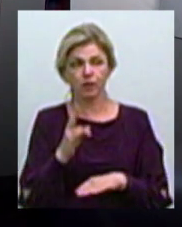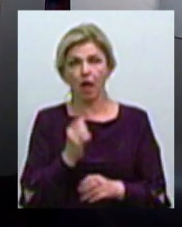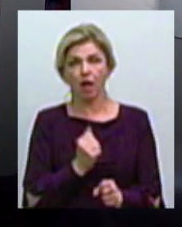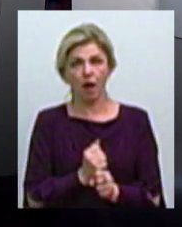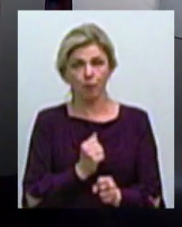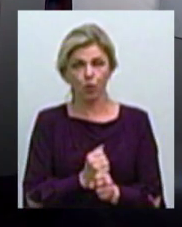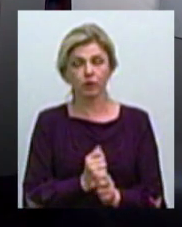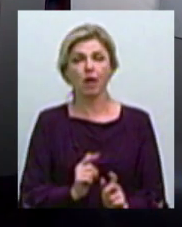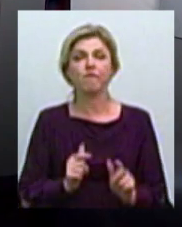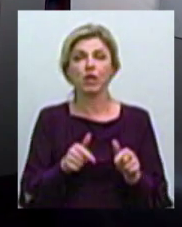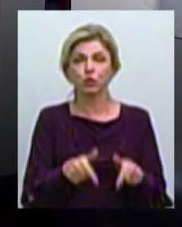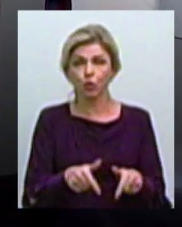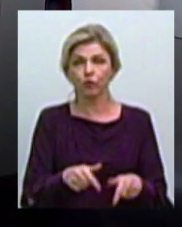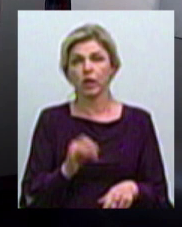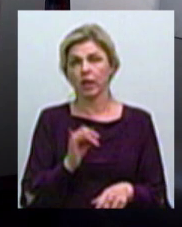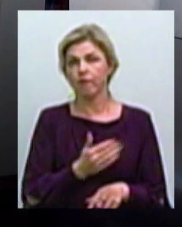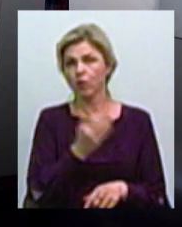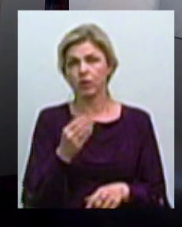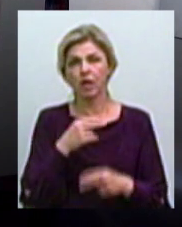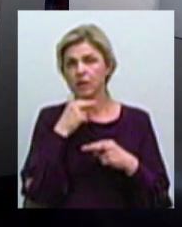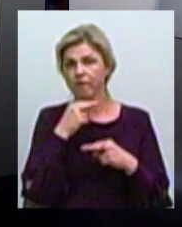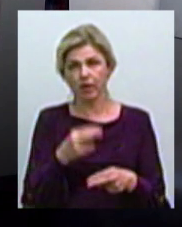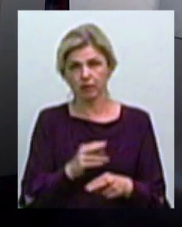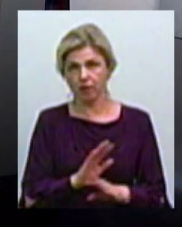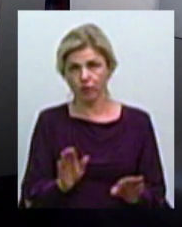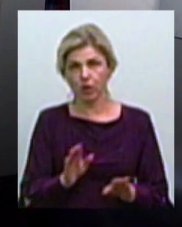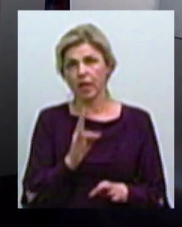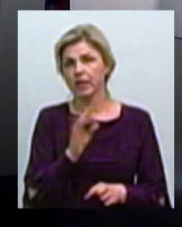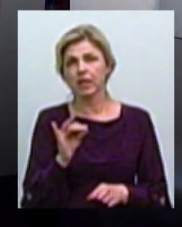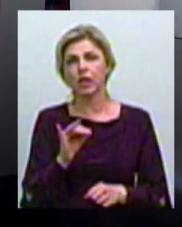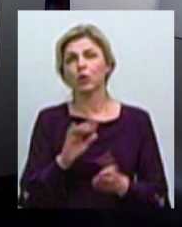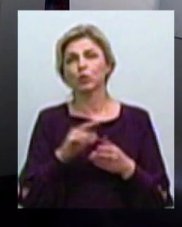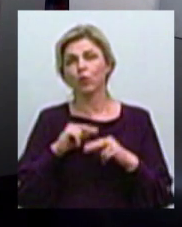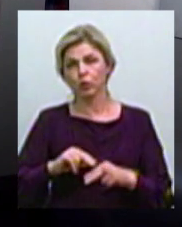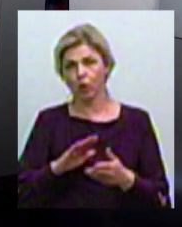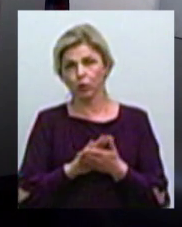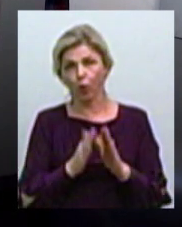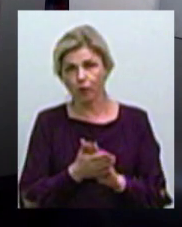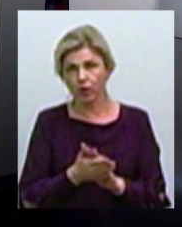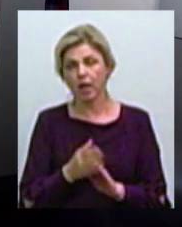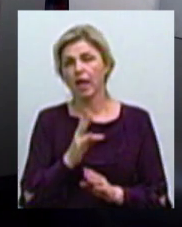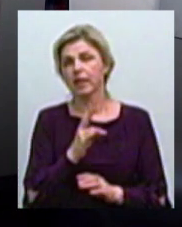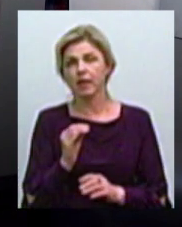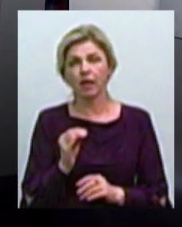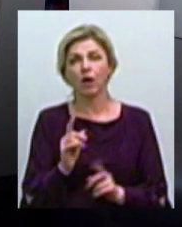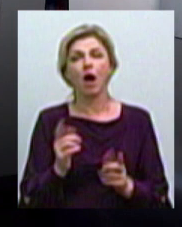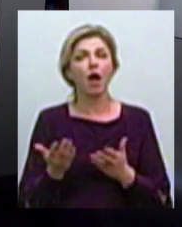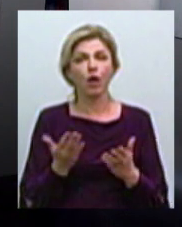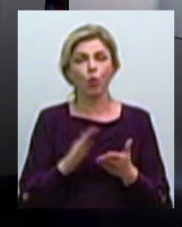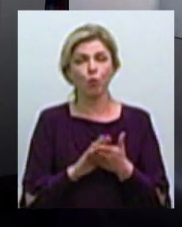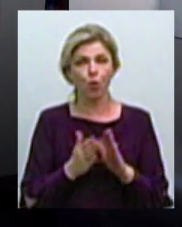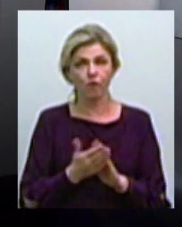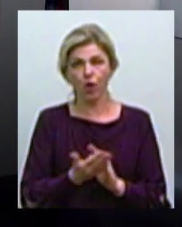роботу, влаштовуються, і вони не звертають увагу ні на трудовий договір, ні на те, в яких умовах